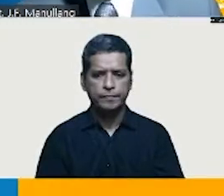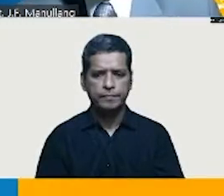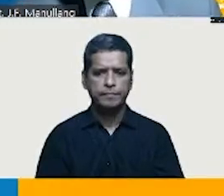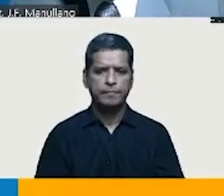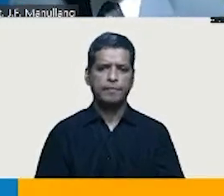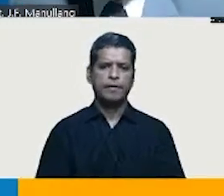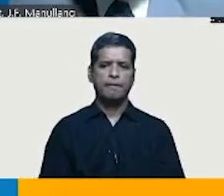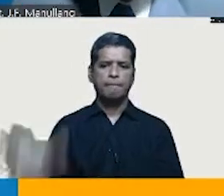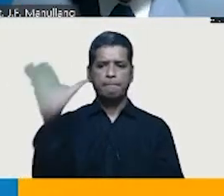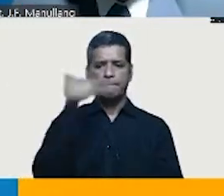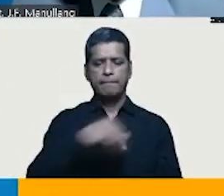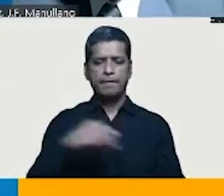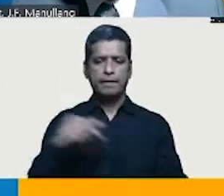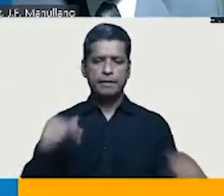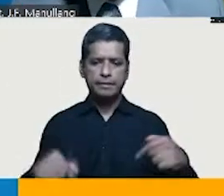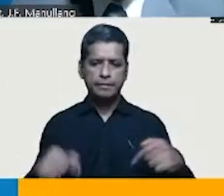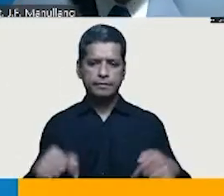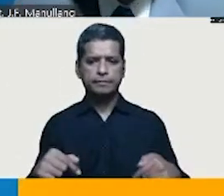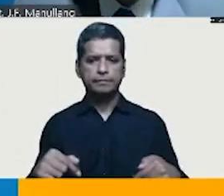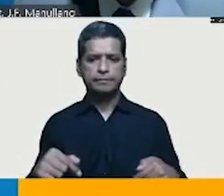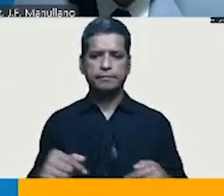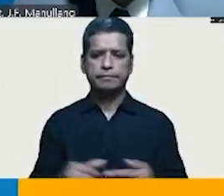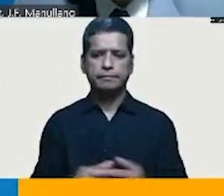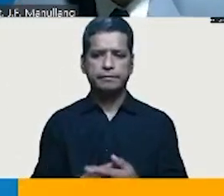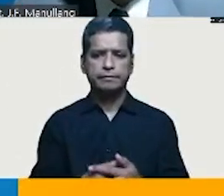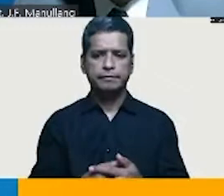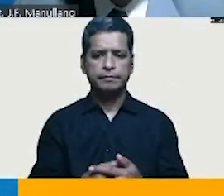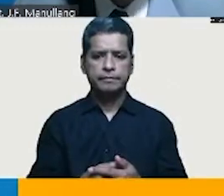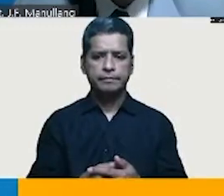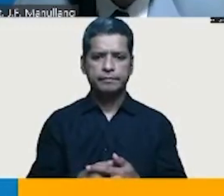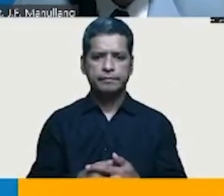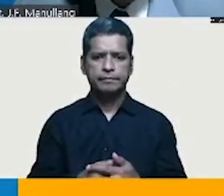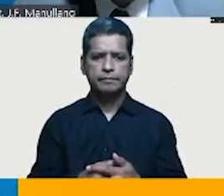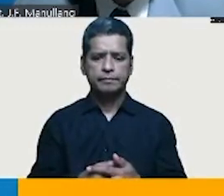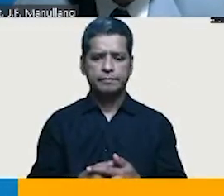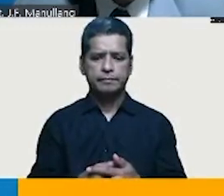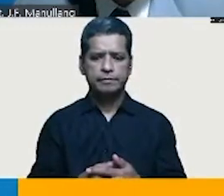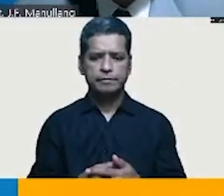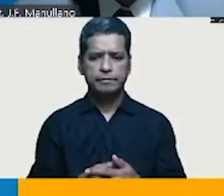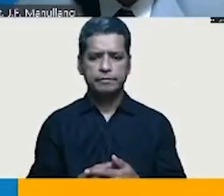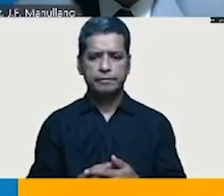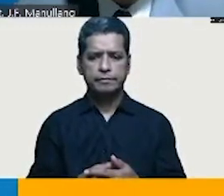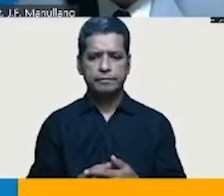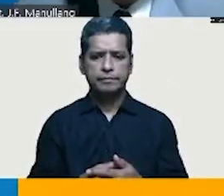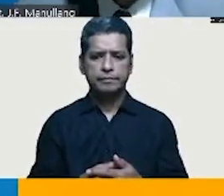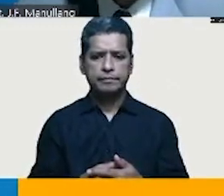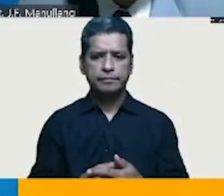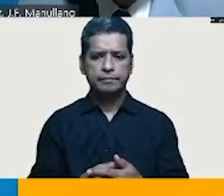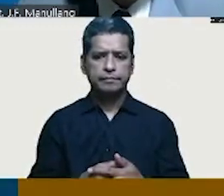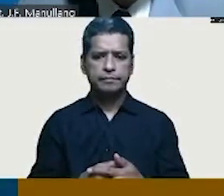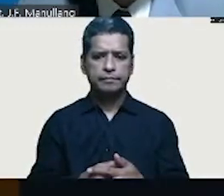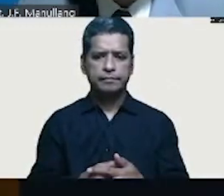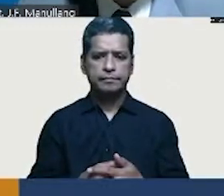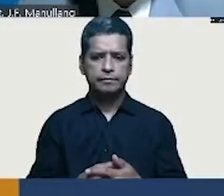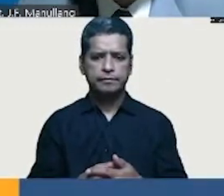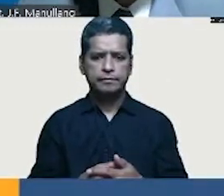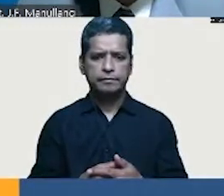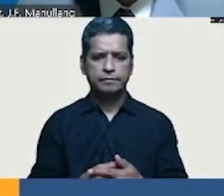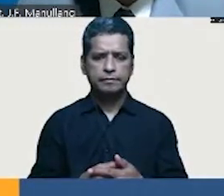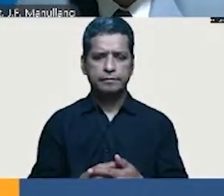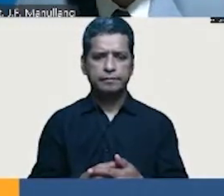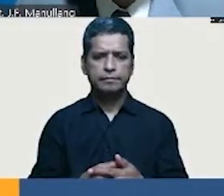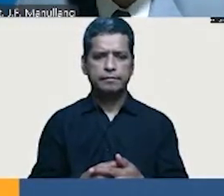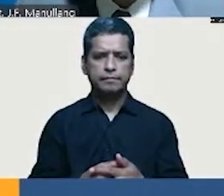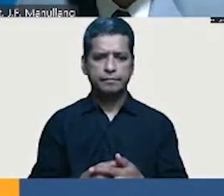ini malam yang Halo apakah anda pernah tahu dan